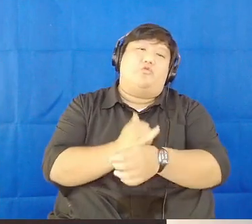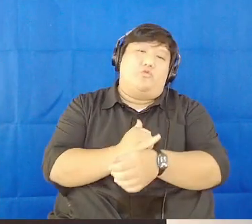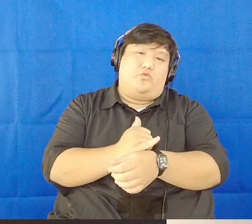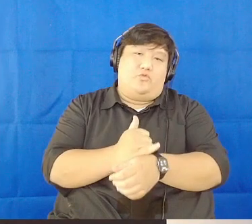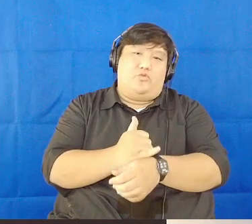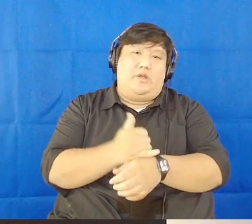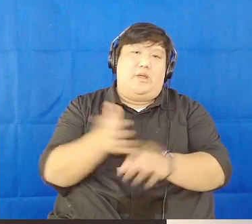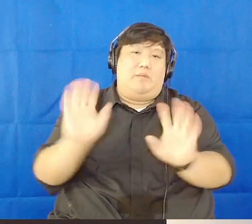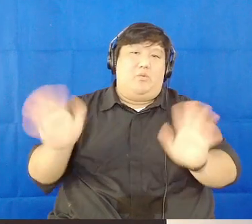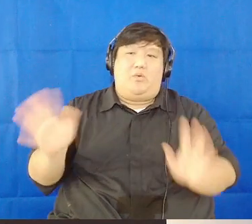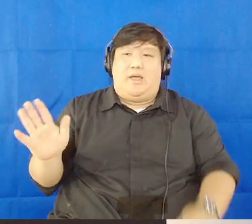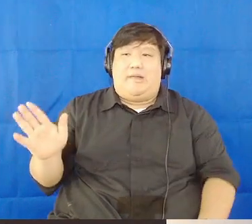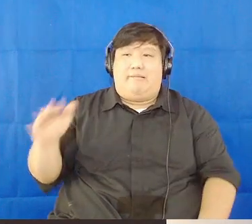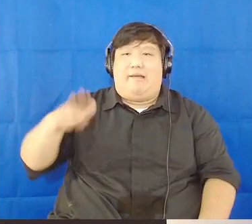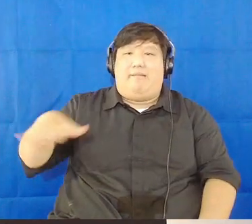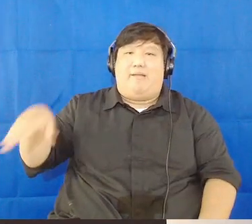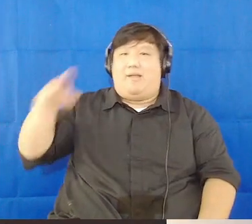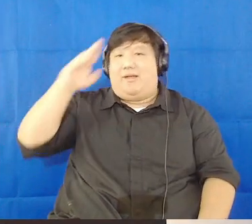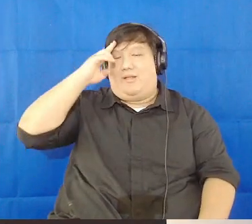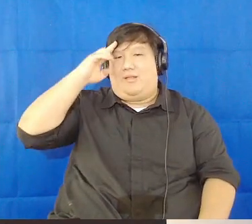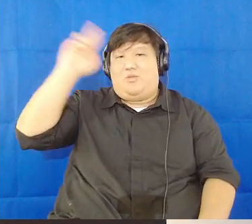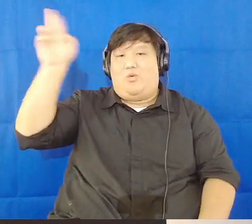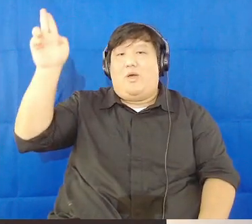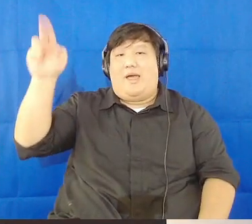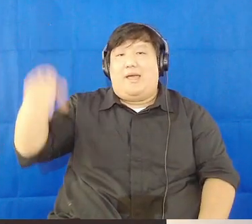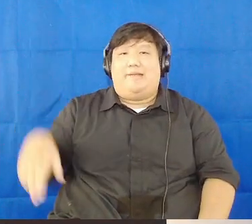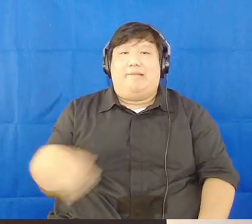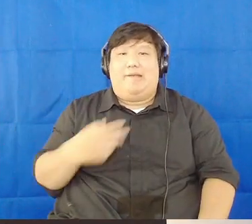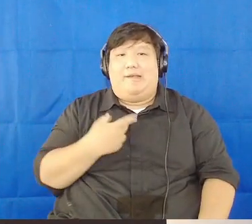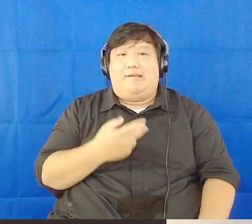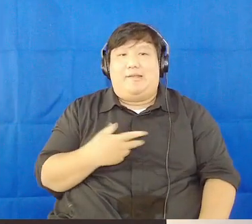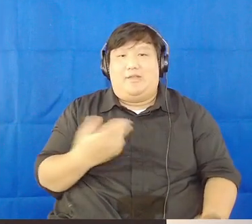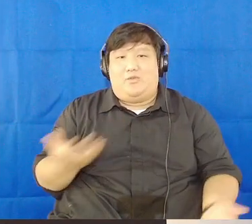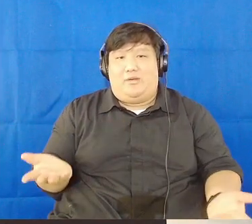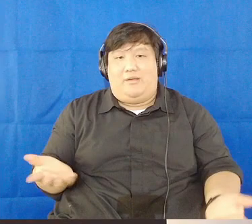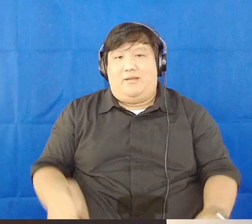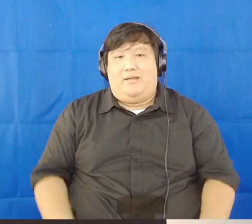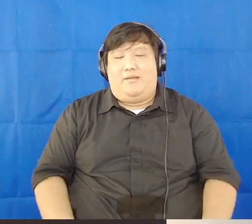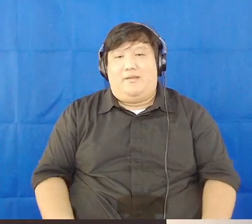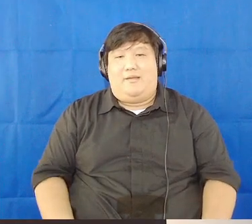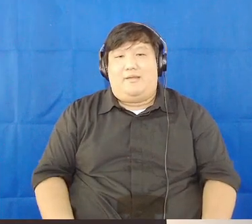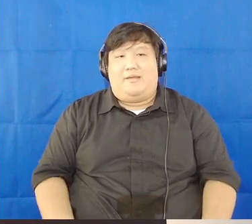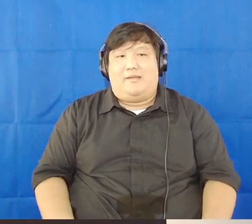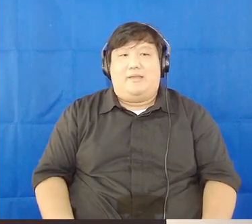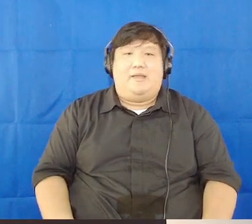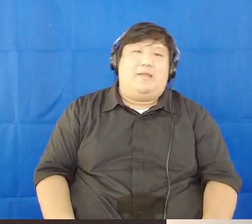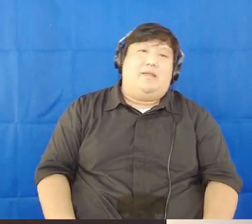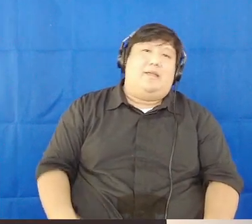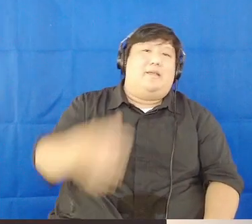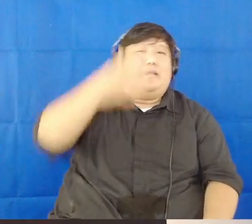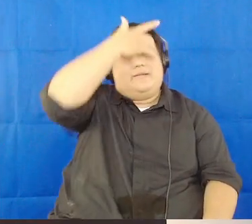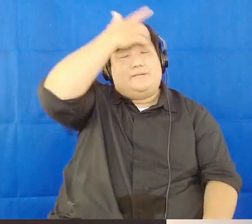berjalan karena mereka punya konsep sendiri. Mungkin kita pun juga seperti itu. Mungkin ya, mungkin. Kita punya konsep sendiri